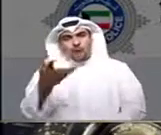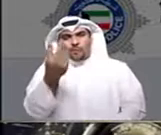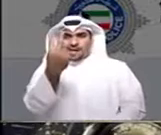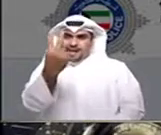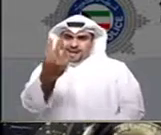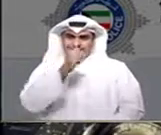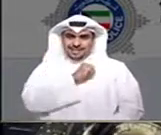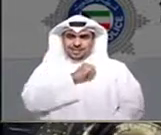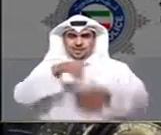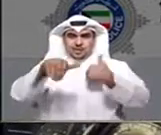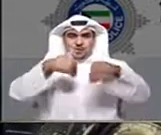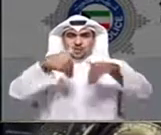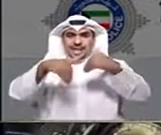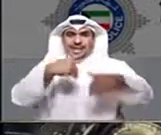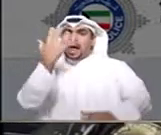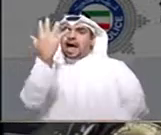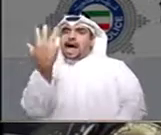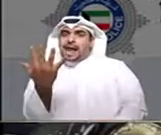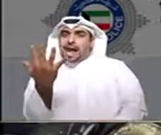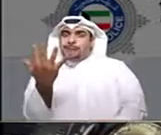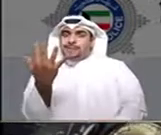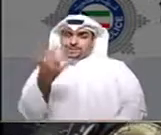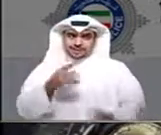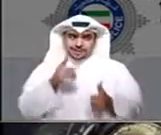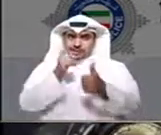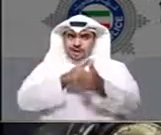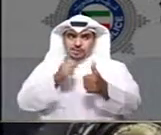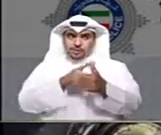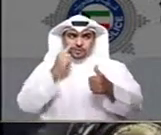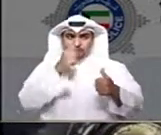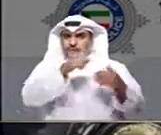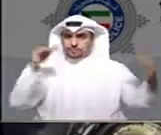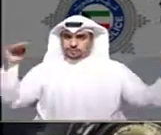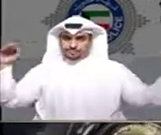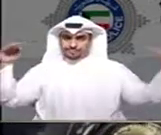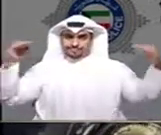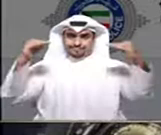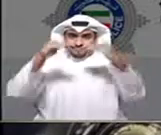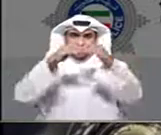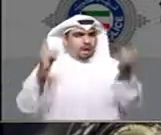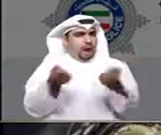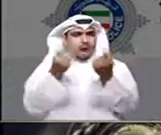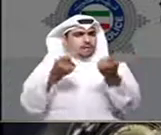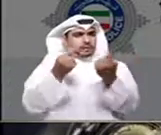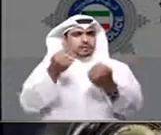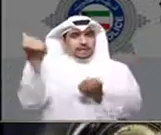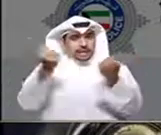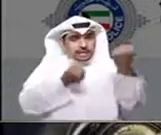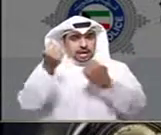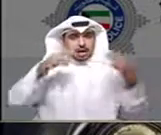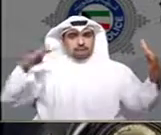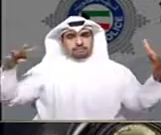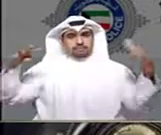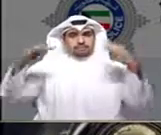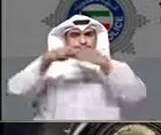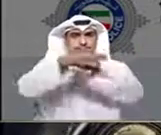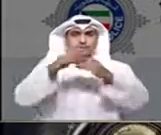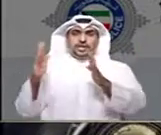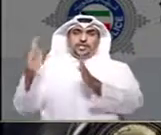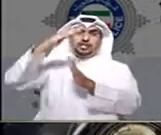وعلى مرتادي الدائر الخامس من الجهتين بإمكانكم الوصول إلى الجامعة عن طريق الانعطاف تحت جسر الأندلس